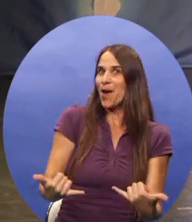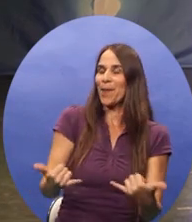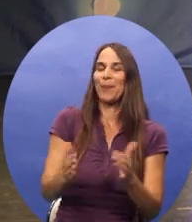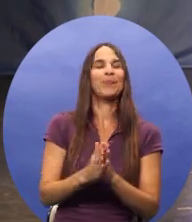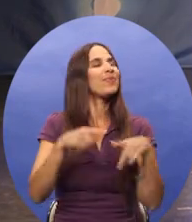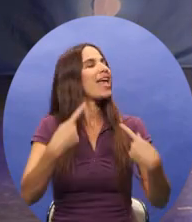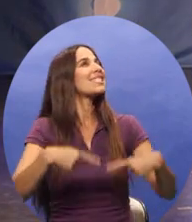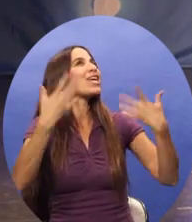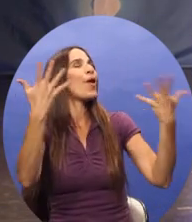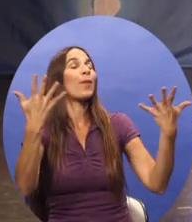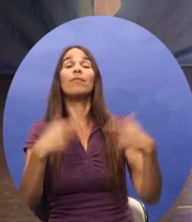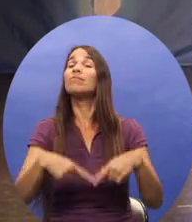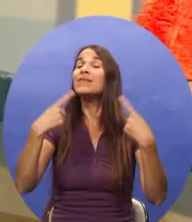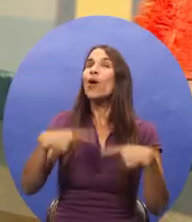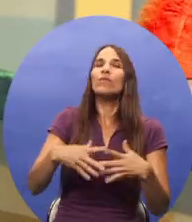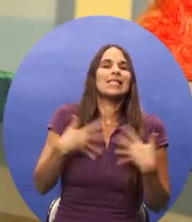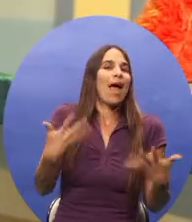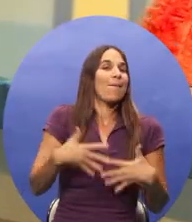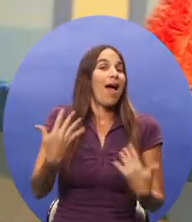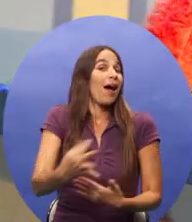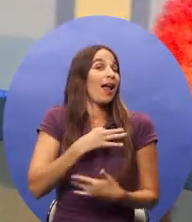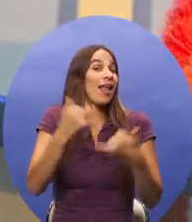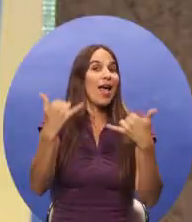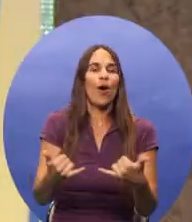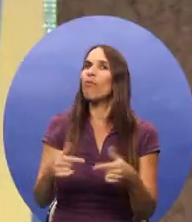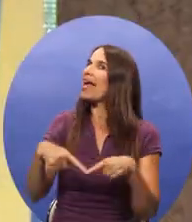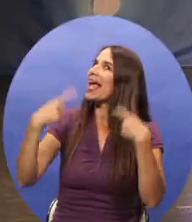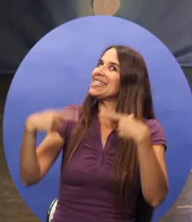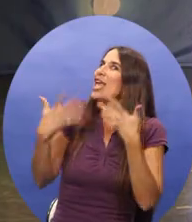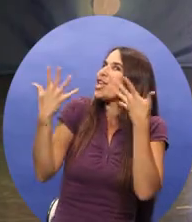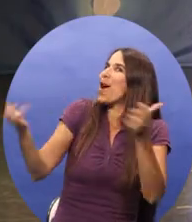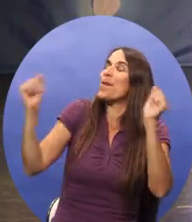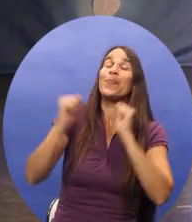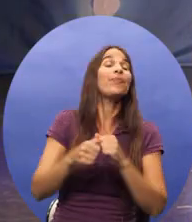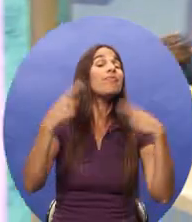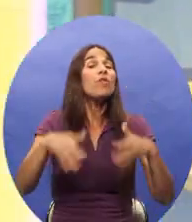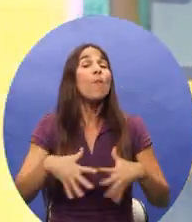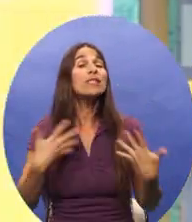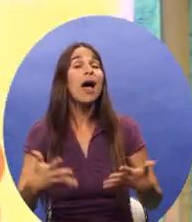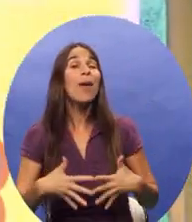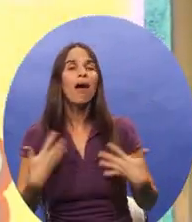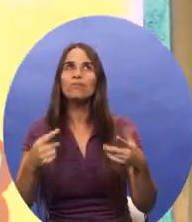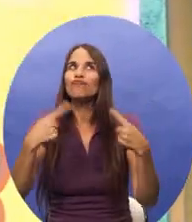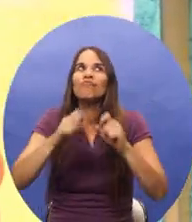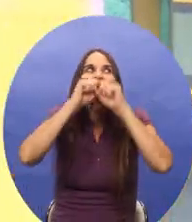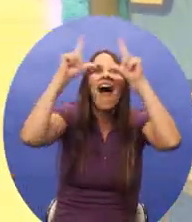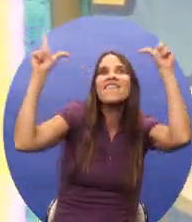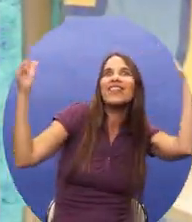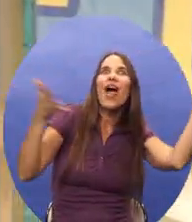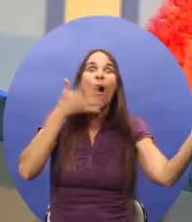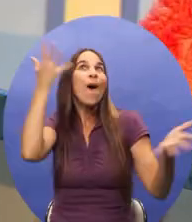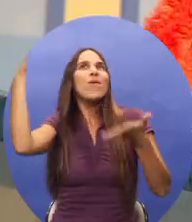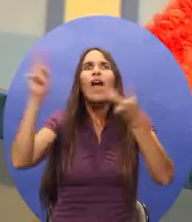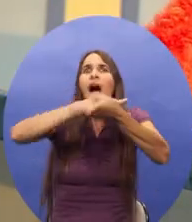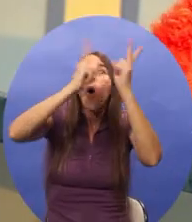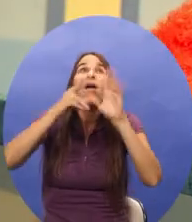איזה יום. איזה יום שמח לי היום. איזה יום. איזה יום שמח, יום של הפתעות. העולם